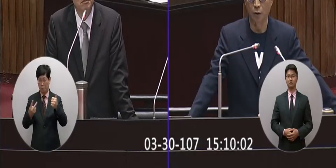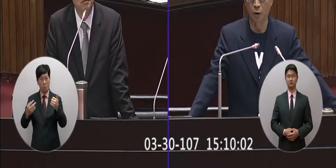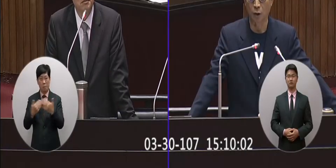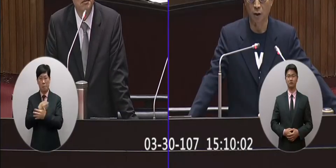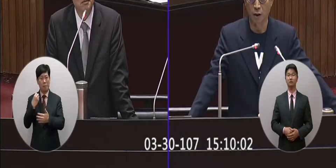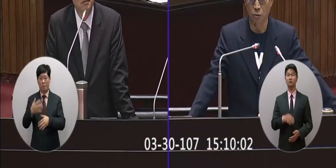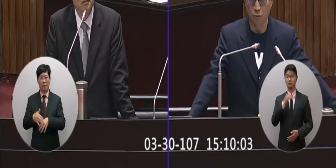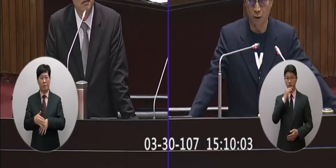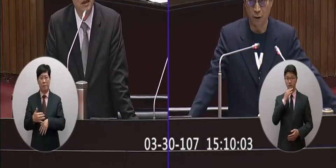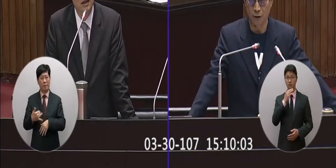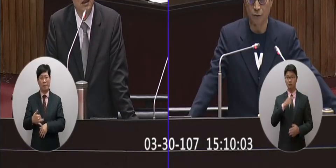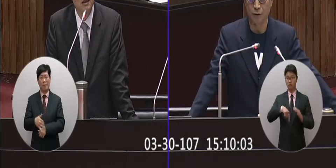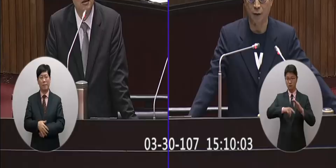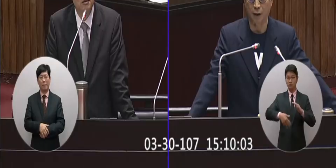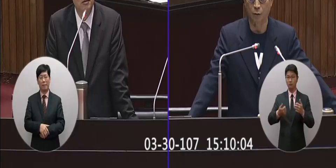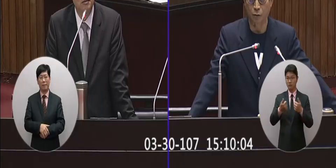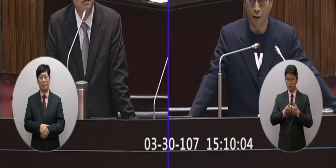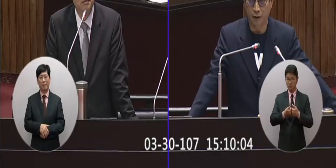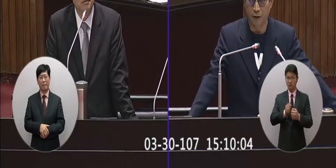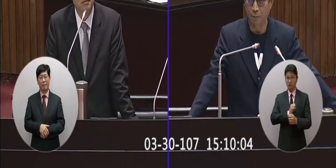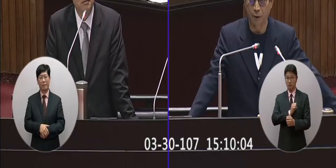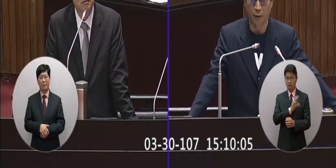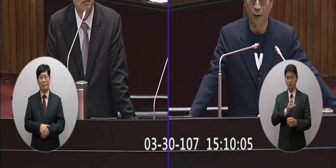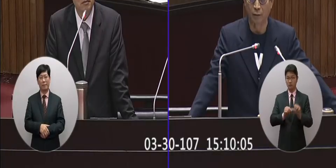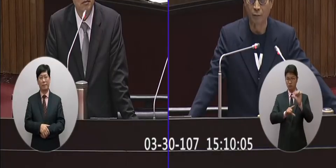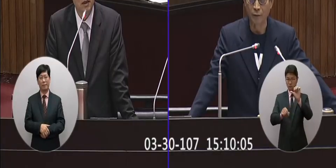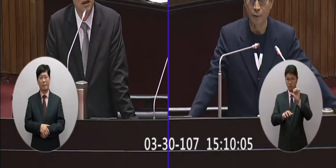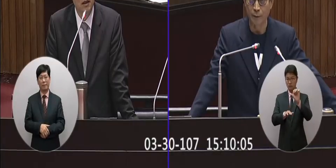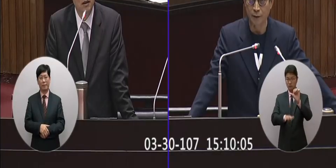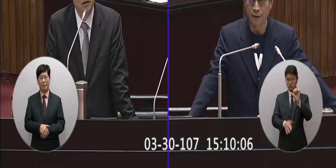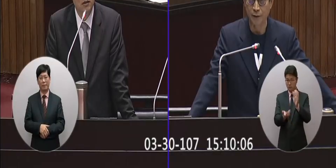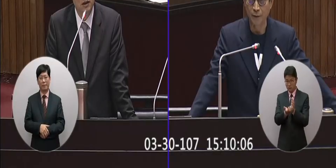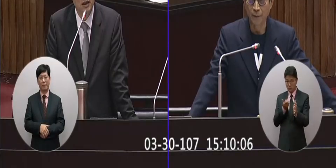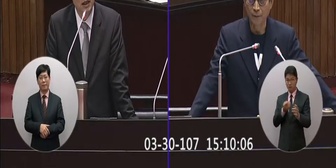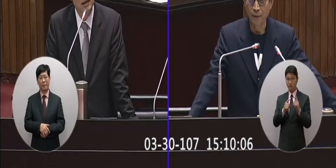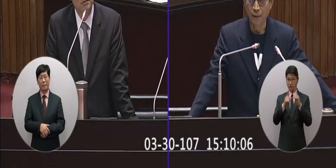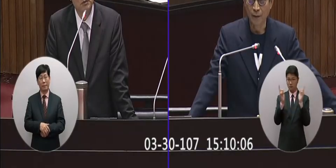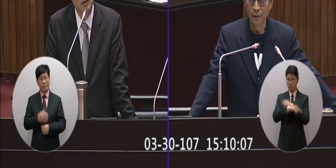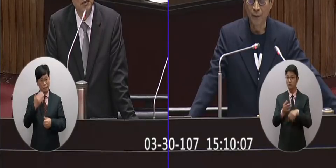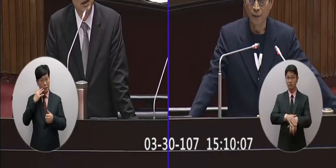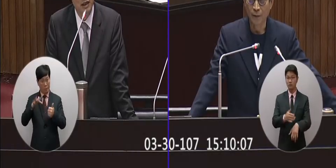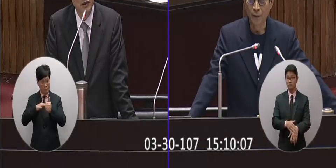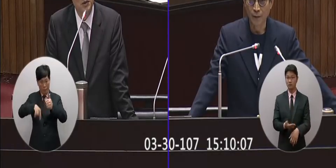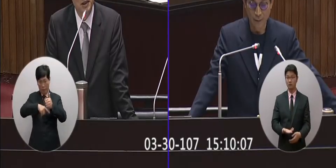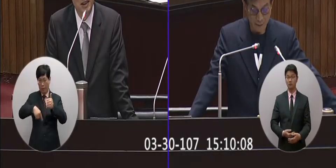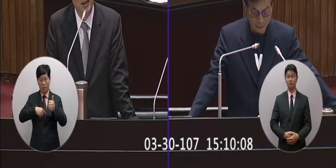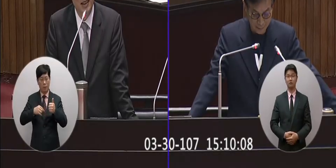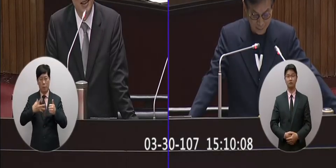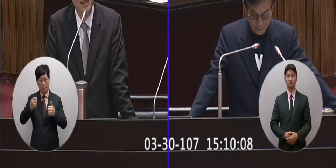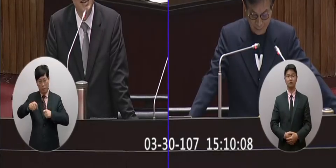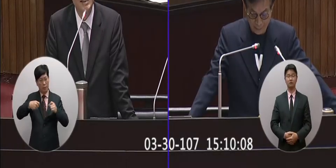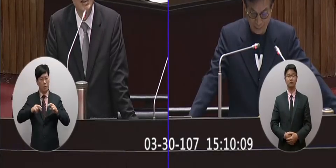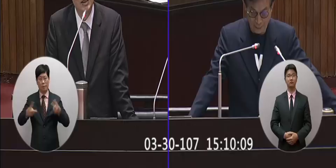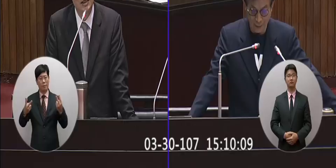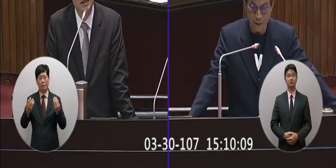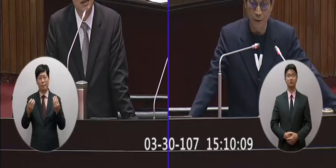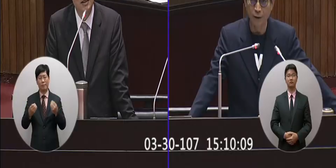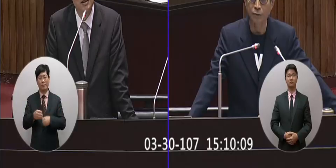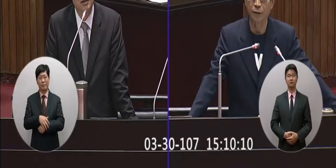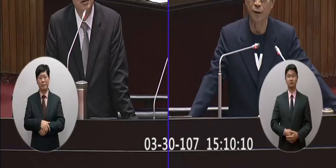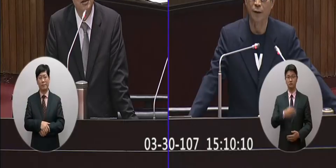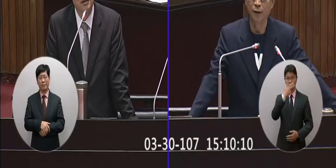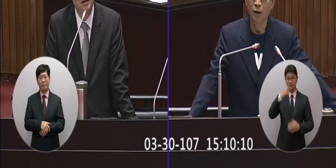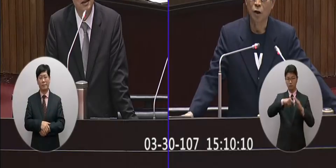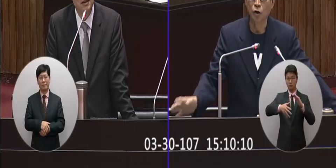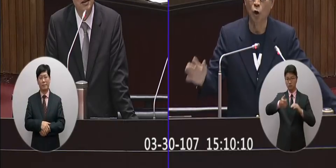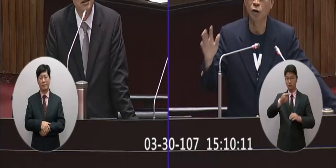在院会结束以前，就是在五月底以前不会换人。是这个意思。 对，那个目前没有改组的计划。 好，赖院长